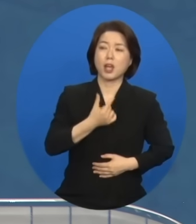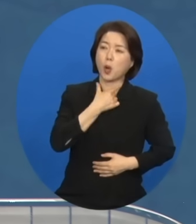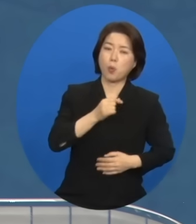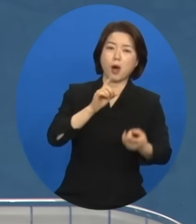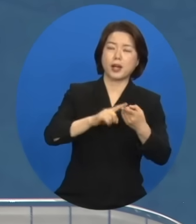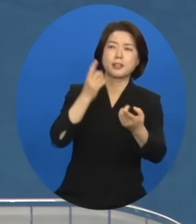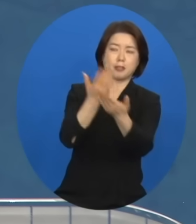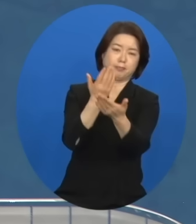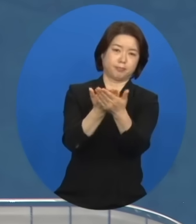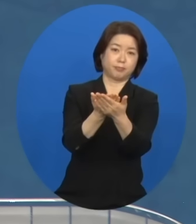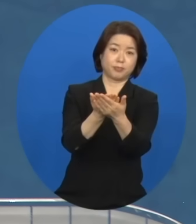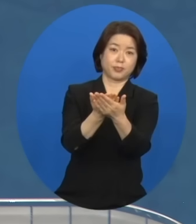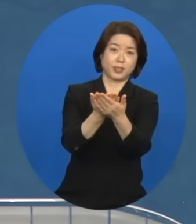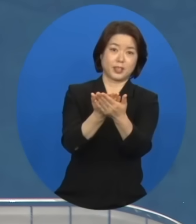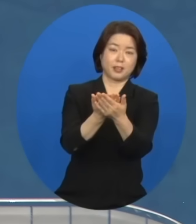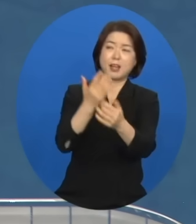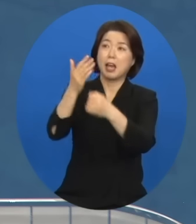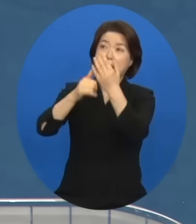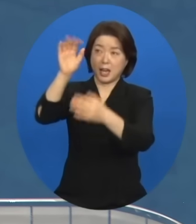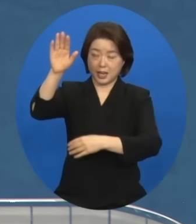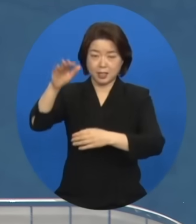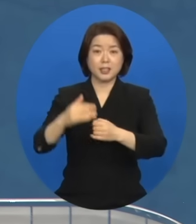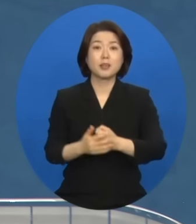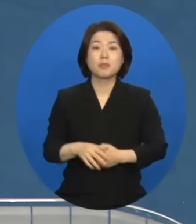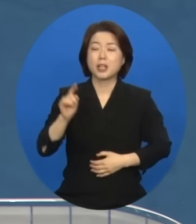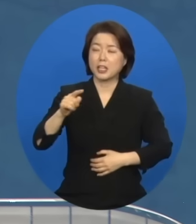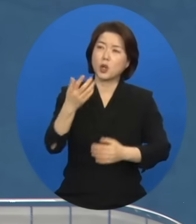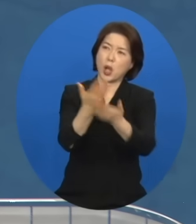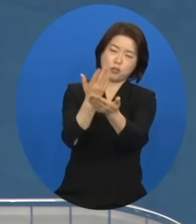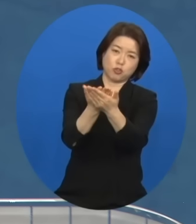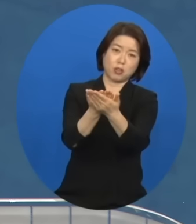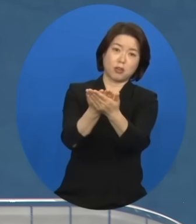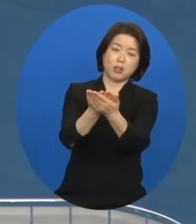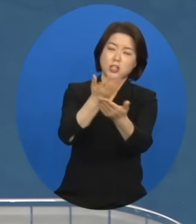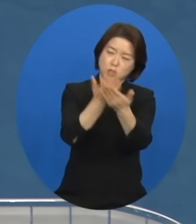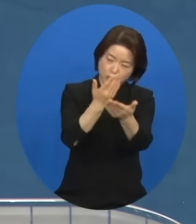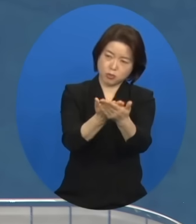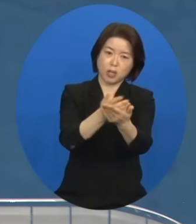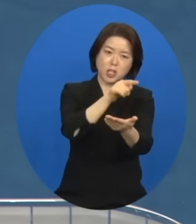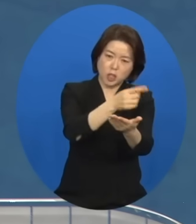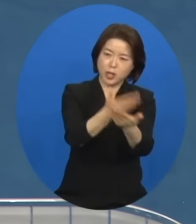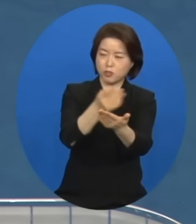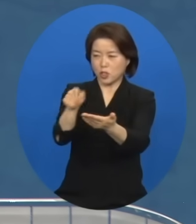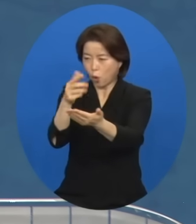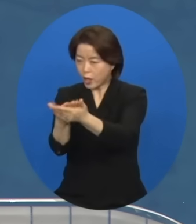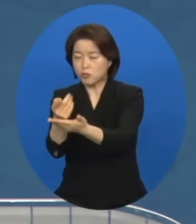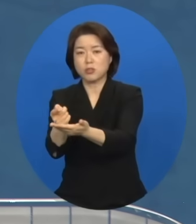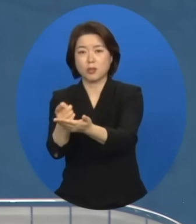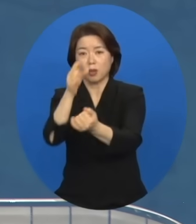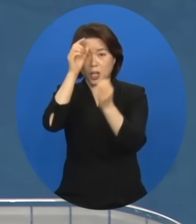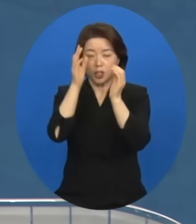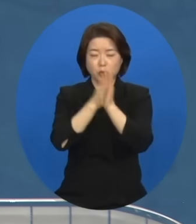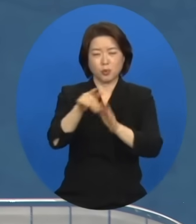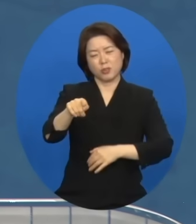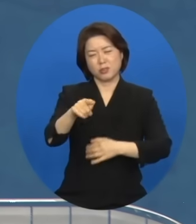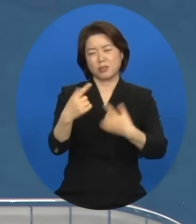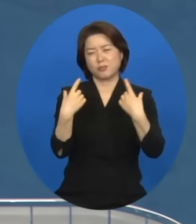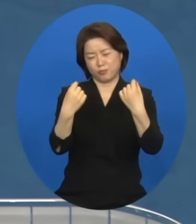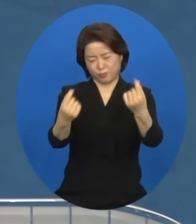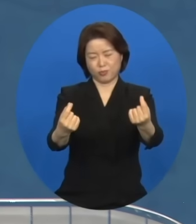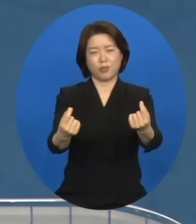대로 해주세요. 하나님, 이것 좀 해주세요. 저것 좀 해주세요. 기도가 그렇게밖에 안